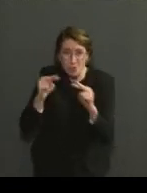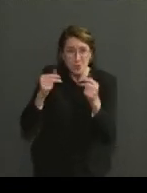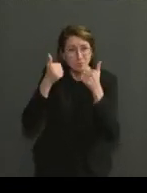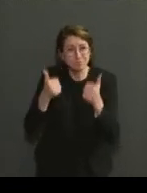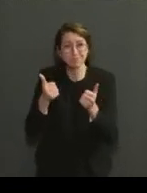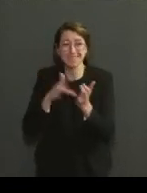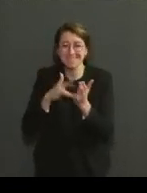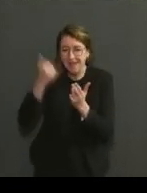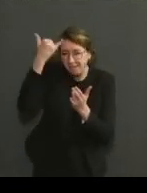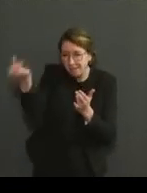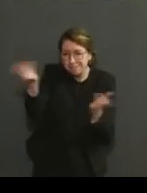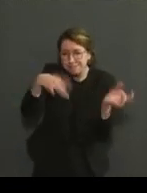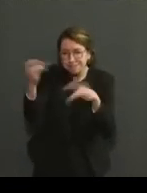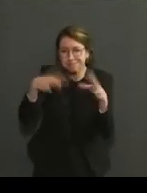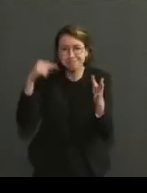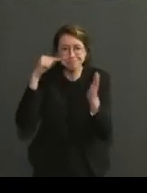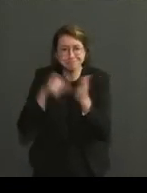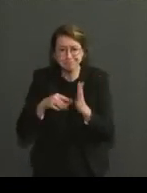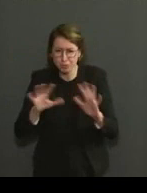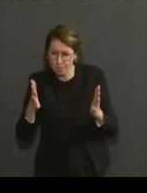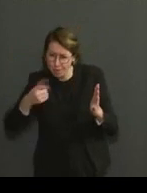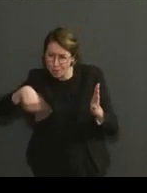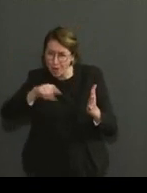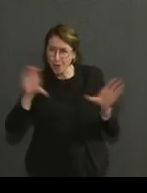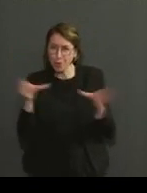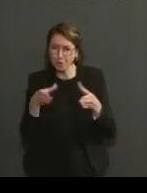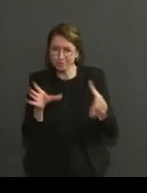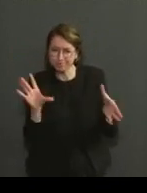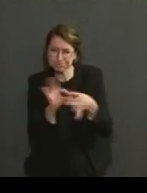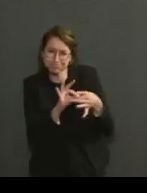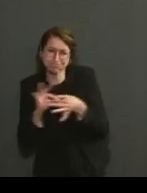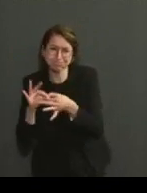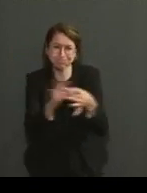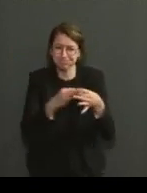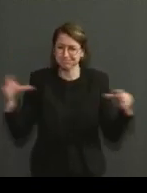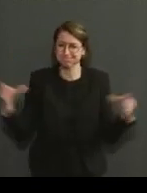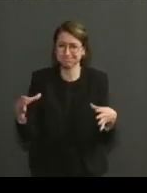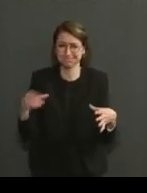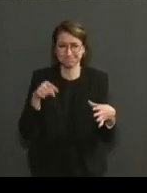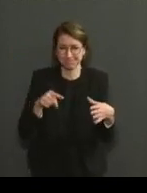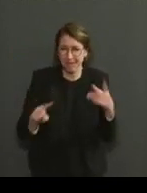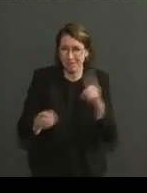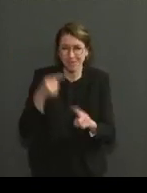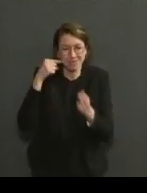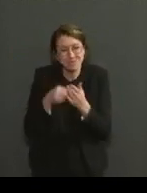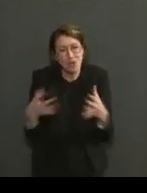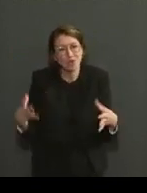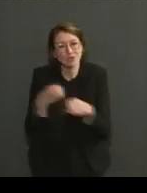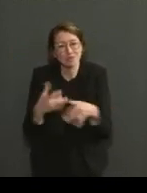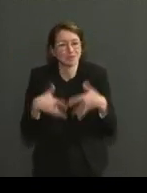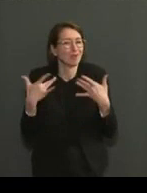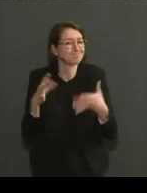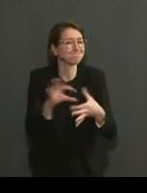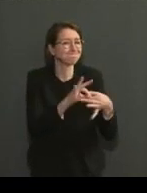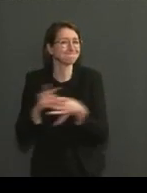de votre organisation, le sentiment de cohésion, les valeurs que vous partagez, comme sans doute l'esprit d'équipe. Mais faites-le bien sûr en respectant